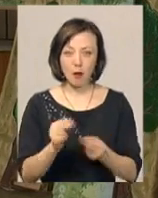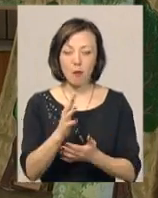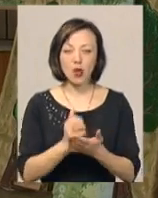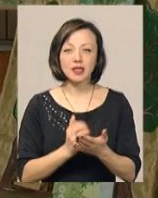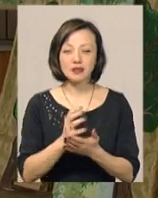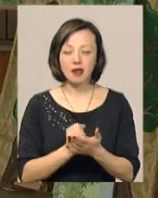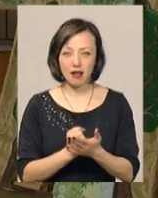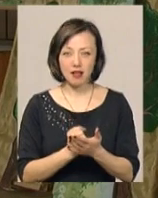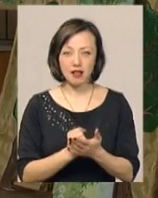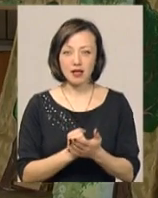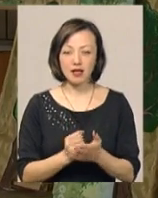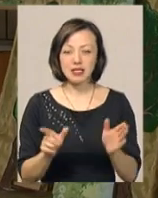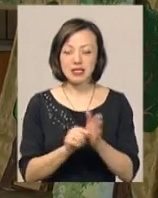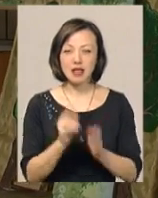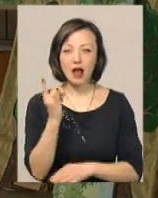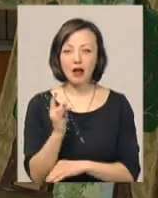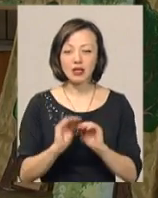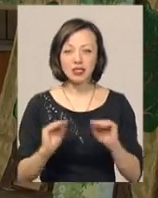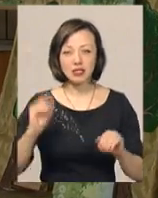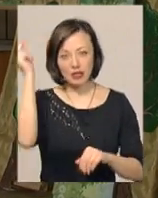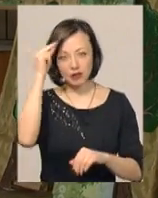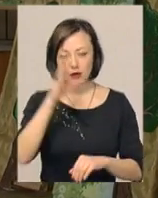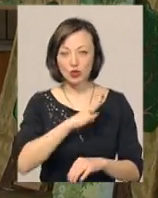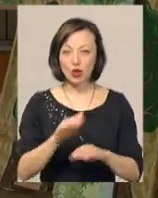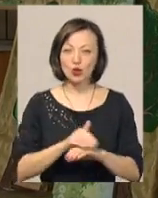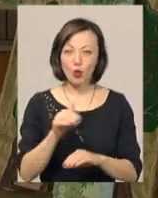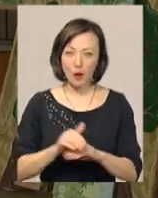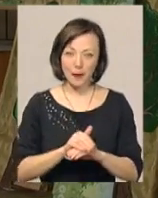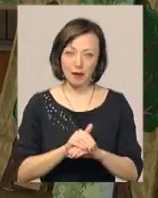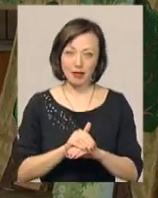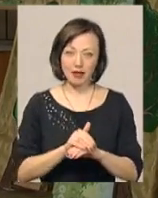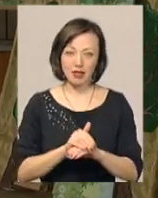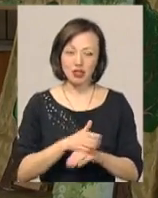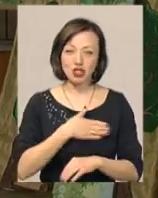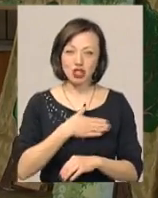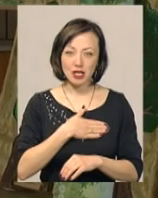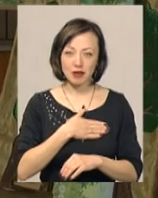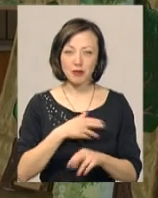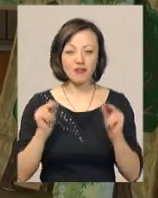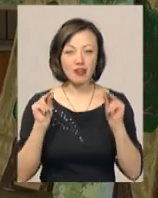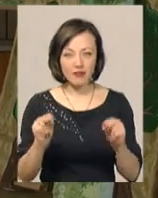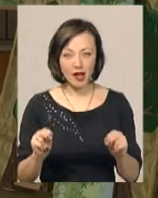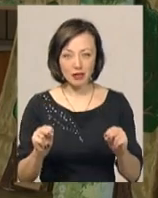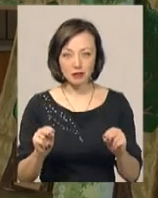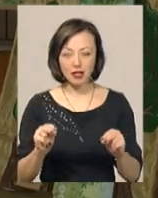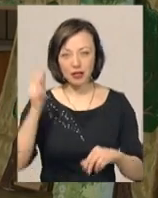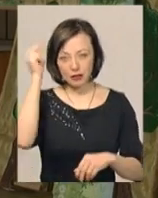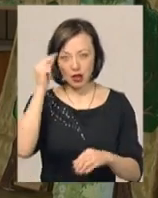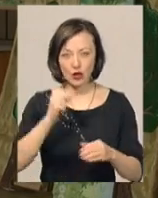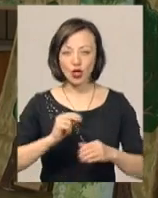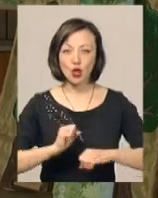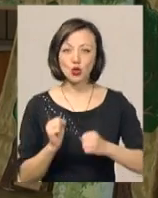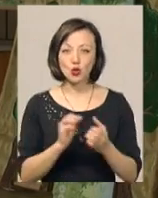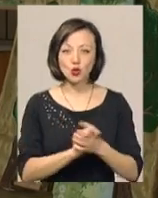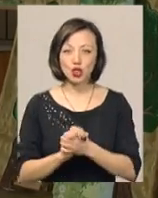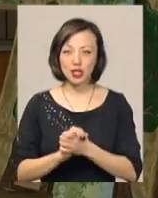тому що з лялькою діти навчаються бути добрими, щирими, відвертими, навчаються дружити.